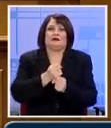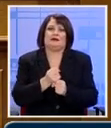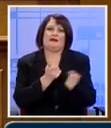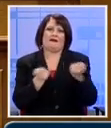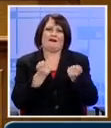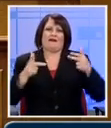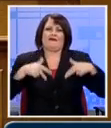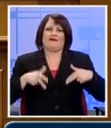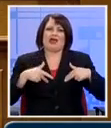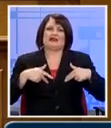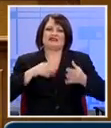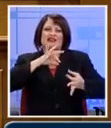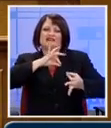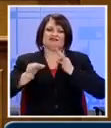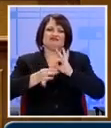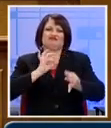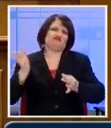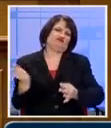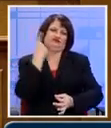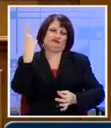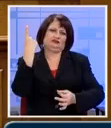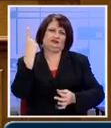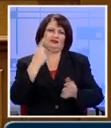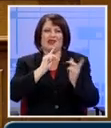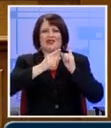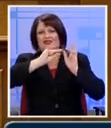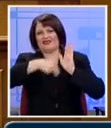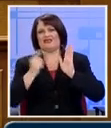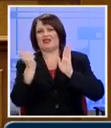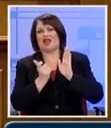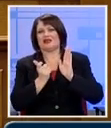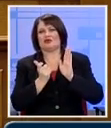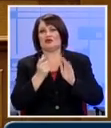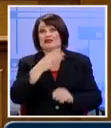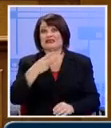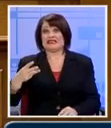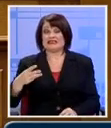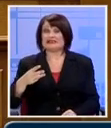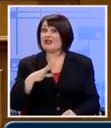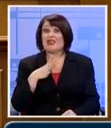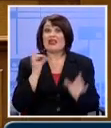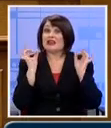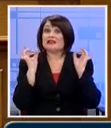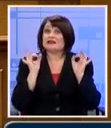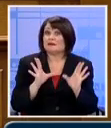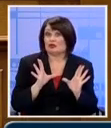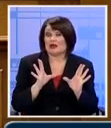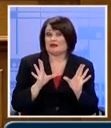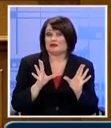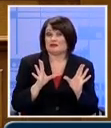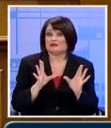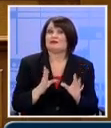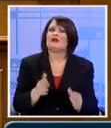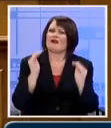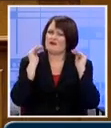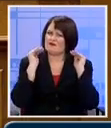ασκήσει τη δανειακή σύμβαση με την κυβέρνηση και το ΔΝΤ. Ο ΣΥΡΙΖΑ δεν θέλει τίποτα από όλα αυτά, τους είπατε. Ο ΣΥΡΙΖΑ